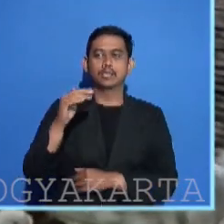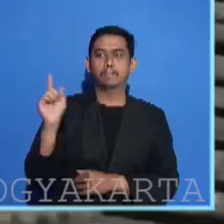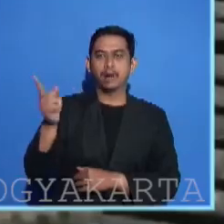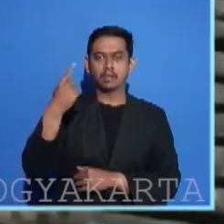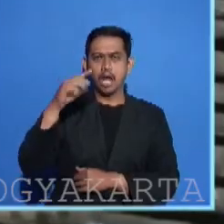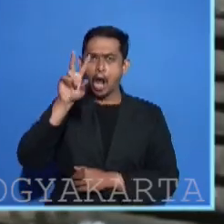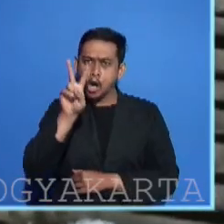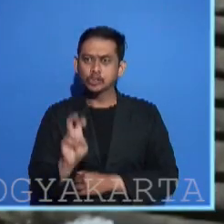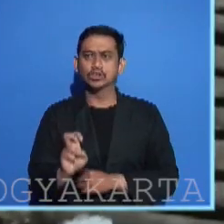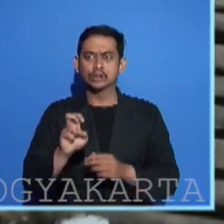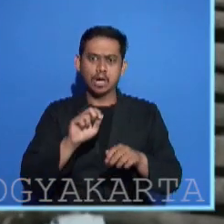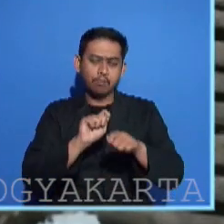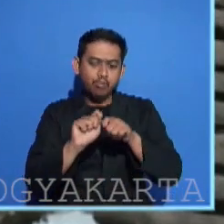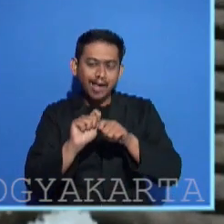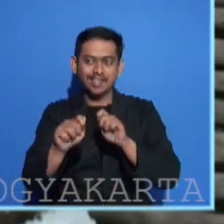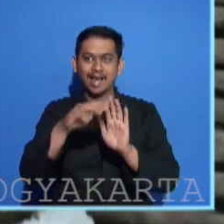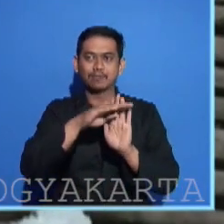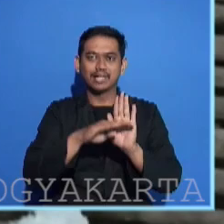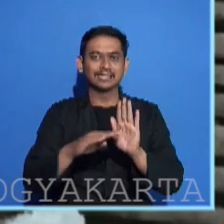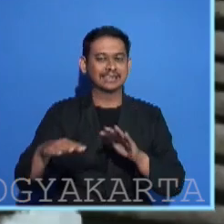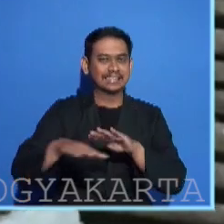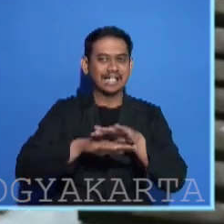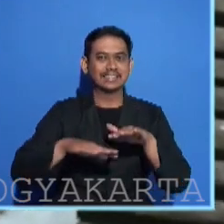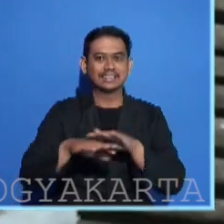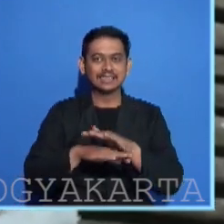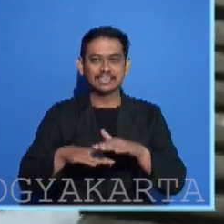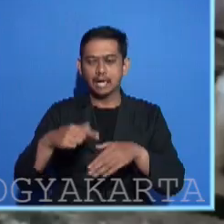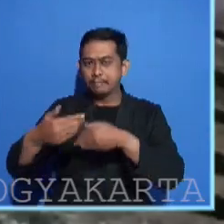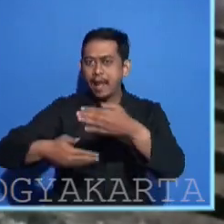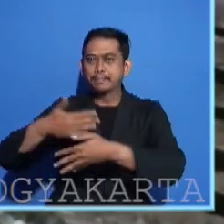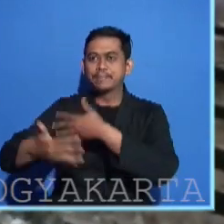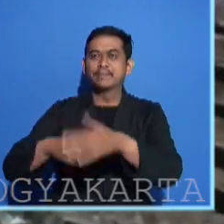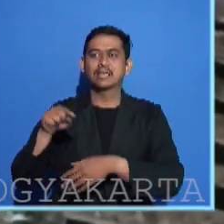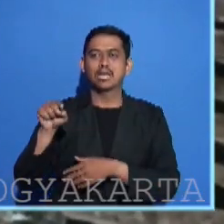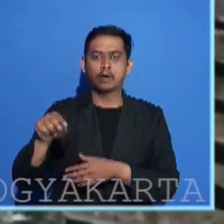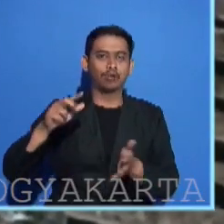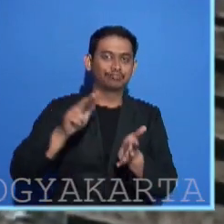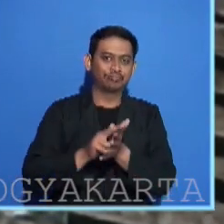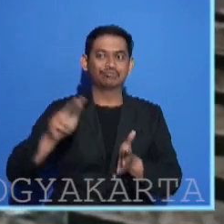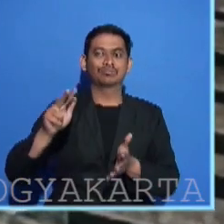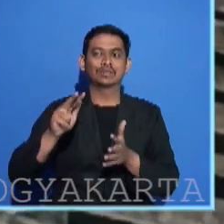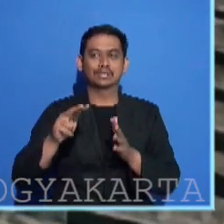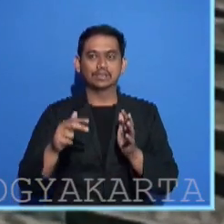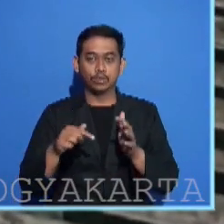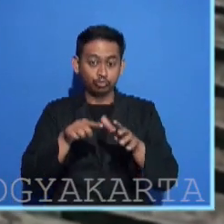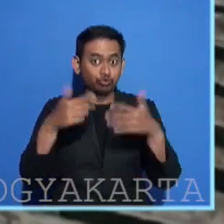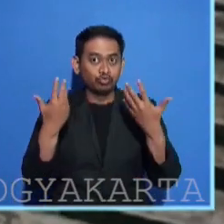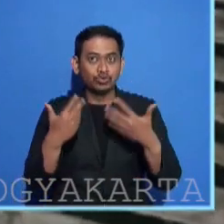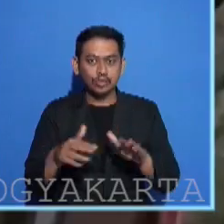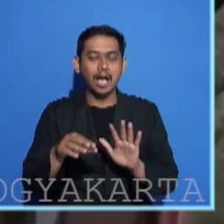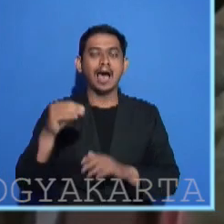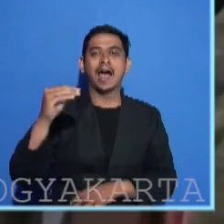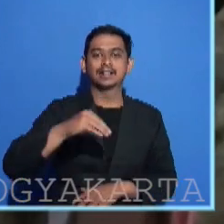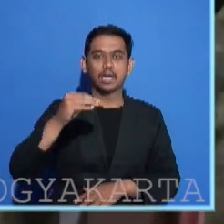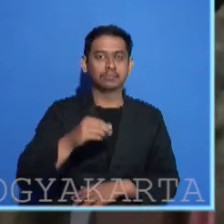regulasi terkait standar sarana produksi peternakan termasuk juga standar Penentuan nilai jual ayam potong di kalangan peternak